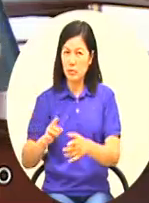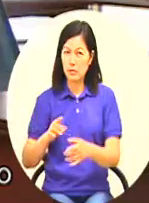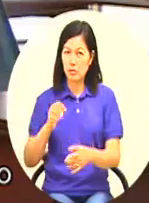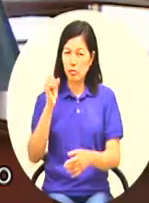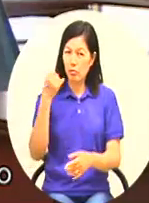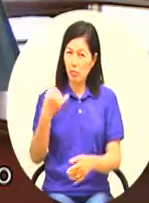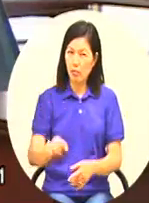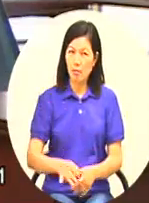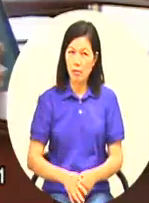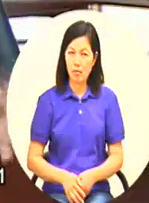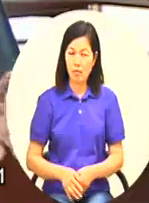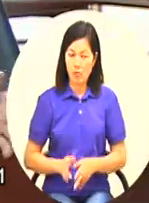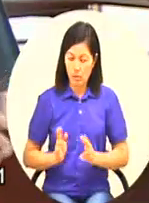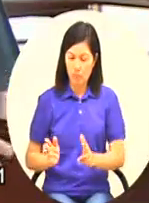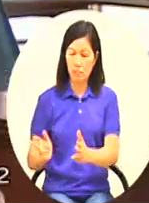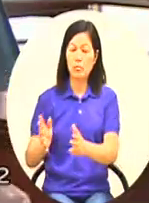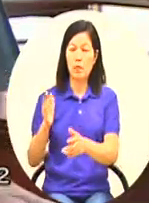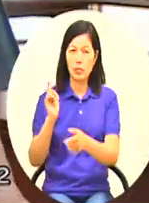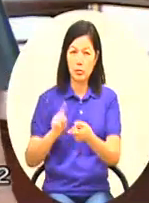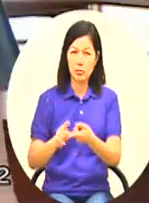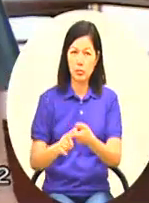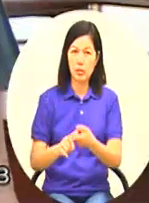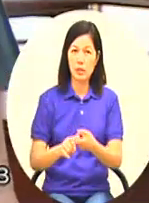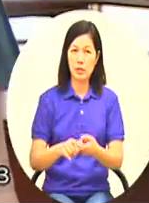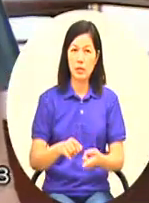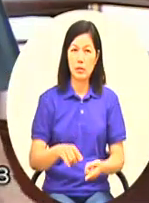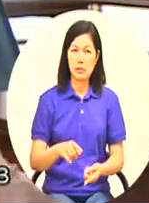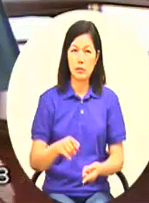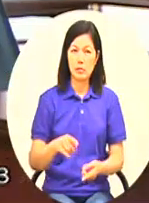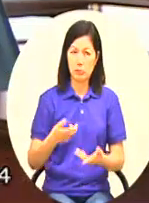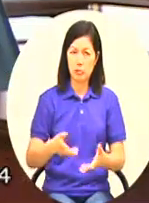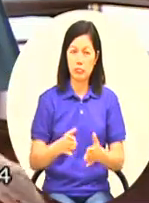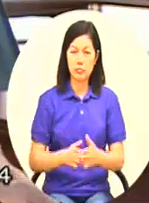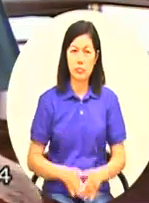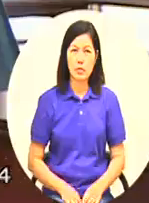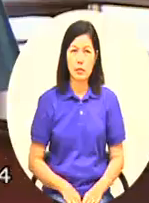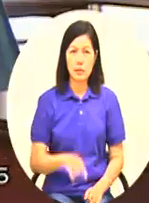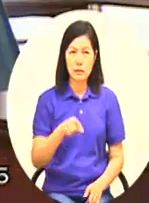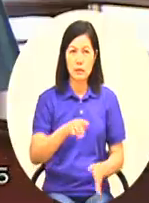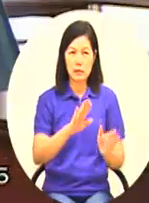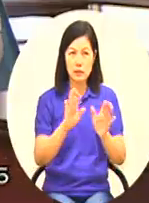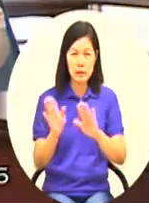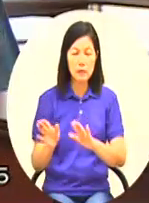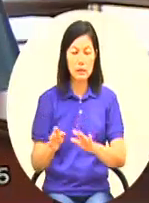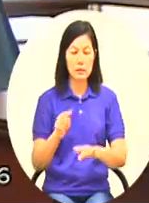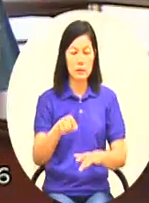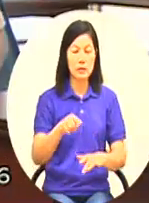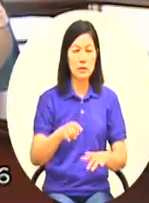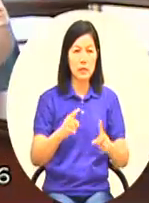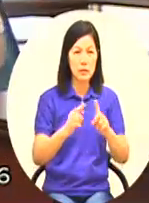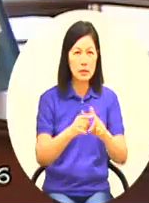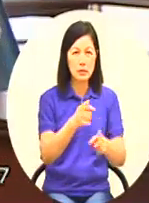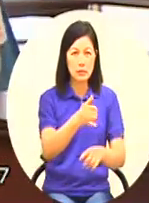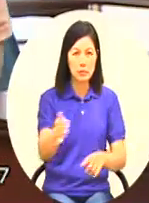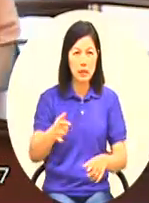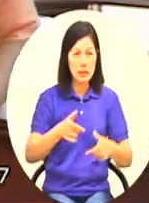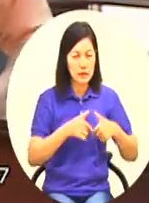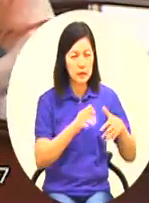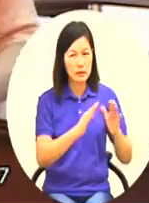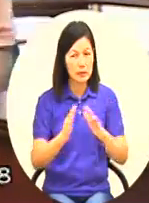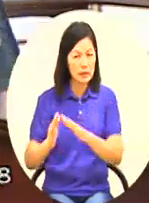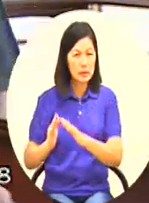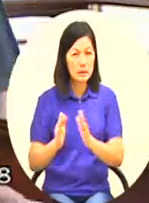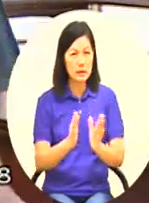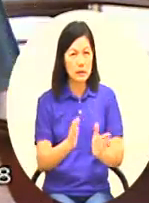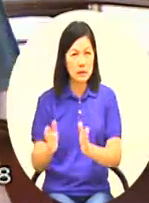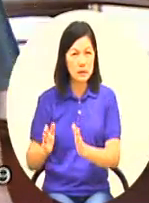你走落着风用，对不对？哦，你个当车你是不是嘛？真的啦，就是讲这个政策，对不对？哦，这个人的这个心理，这个复原的到底